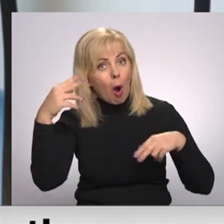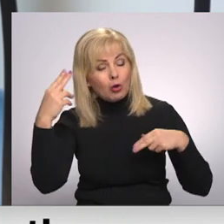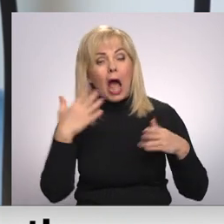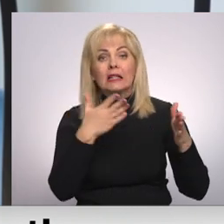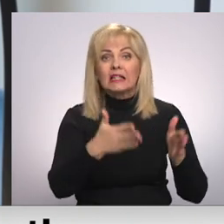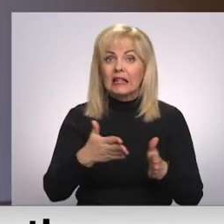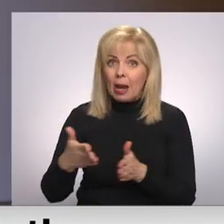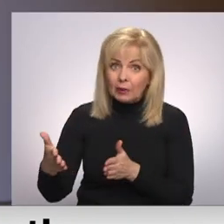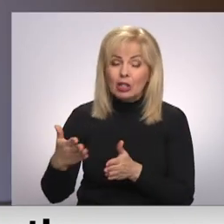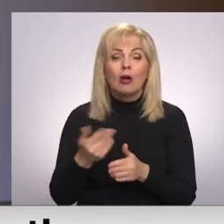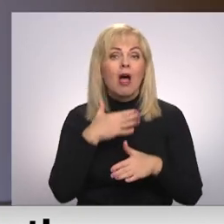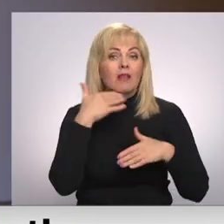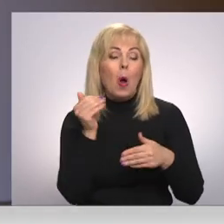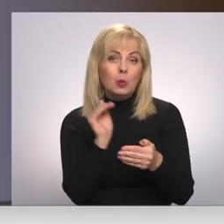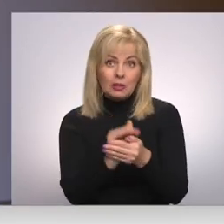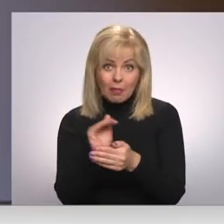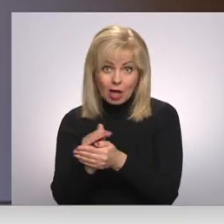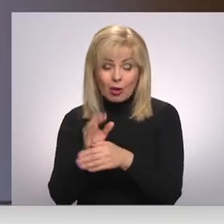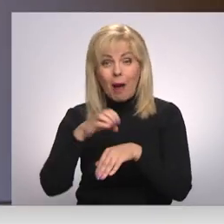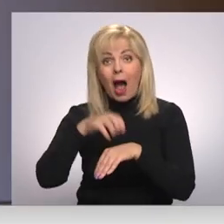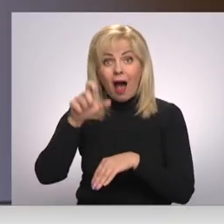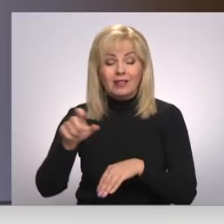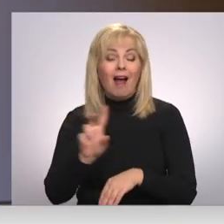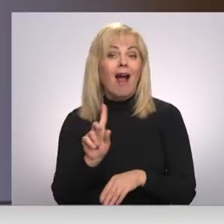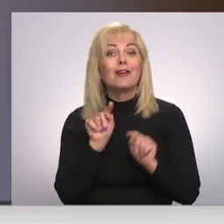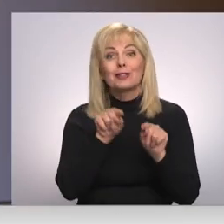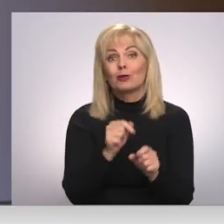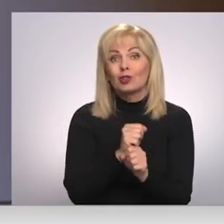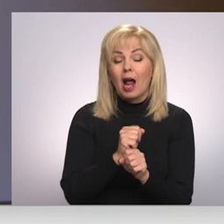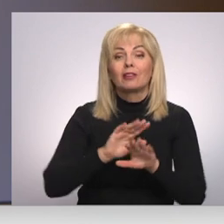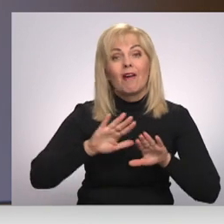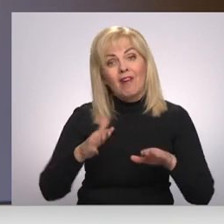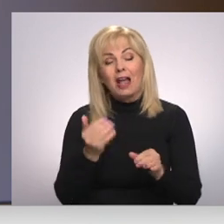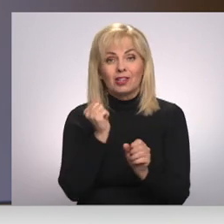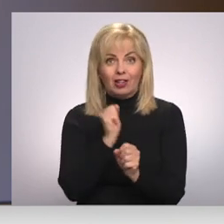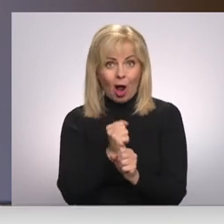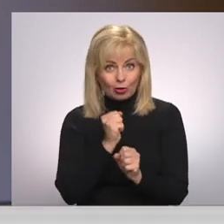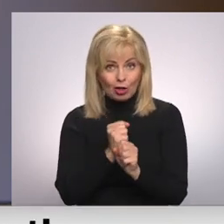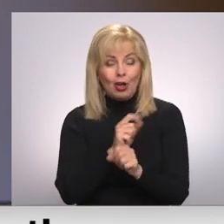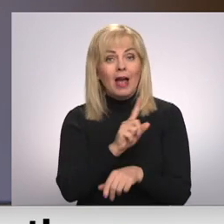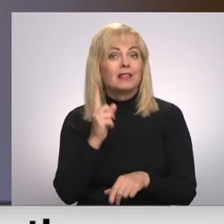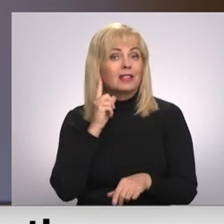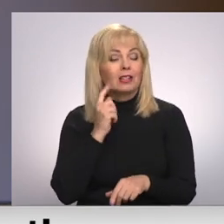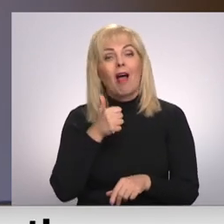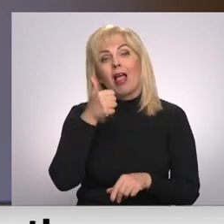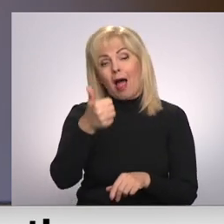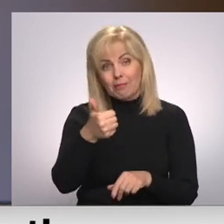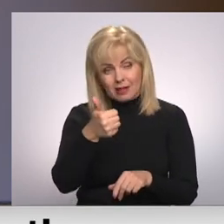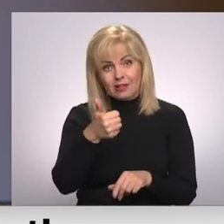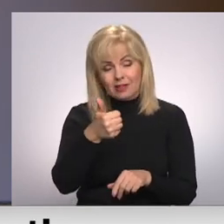arī ir daudz pazīstamu dakteru, kas tur strādā vai ir strādājuši. Tāpēc ir arī dzirdēts labas